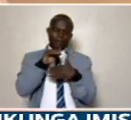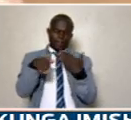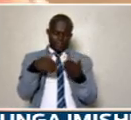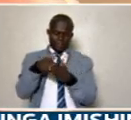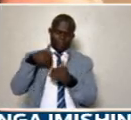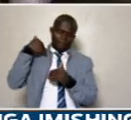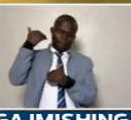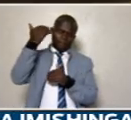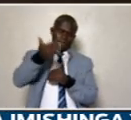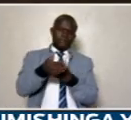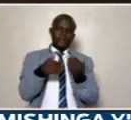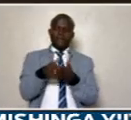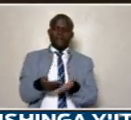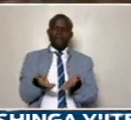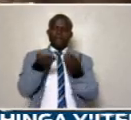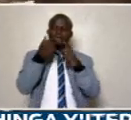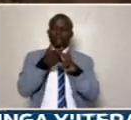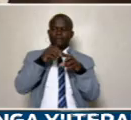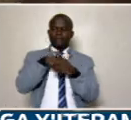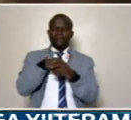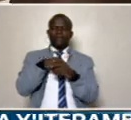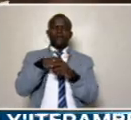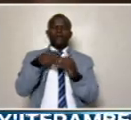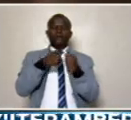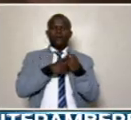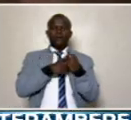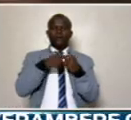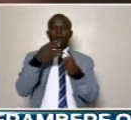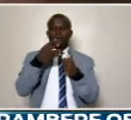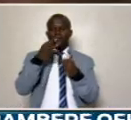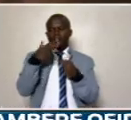nyuma barazamutse bava kuri